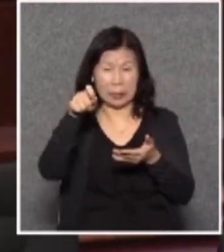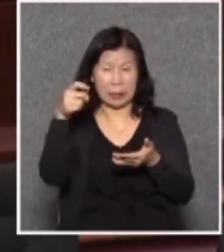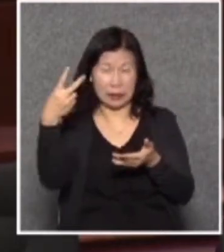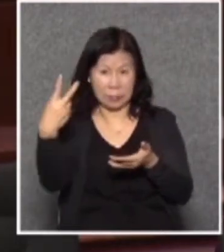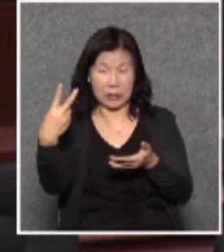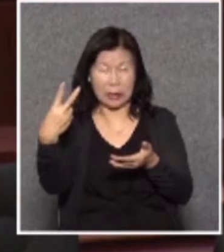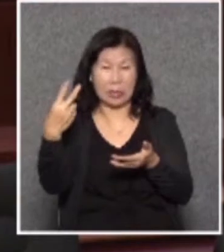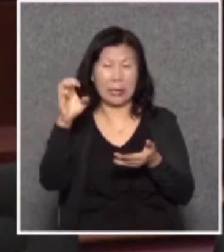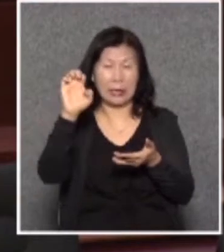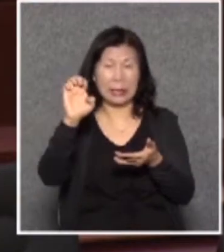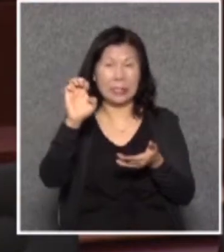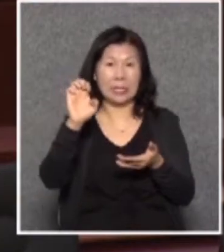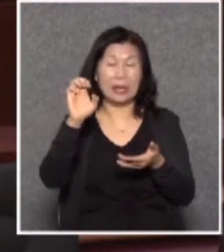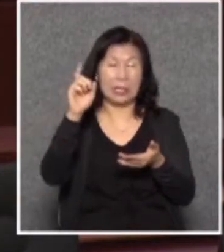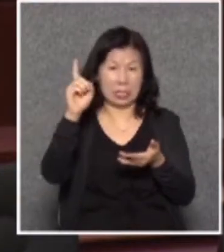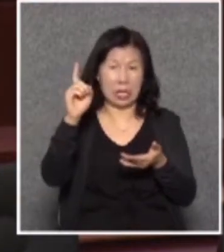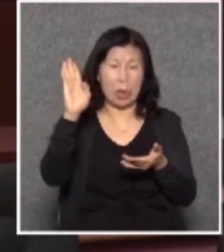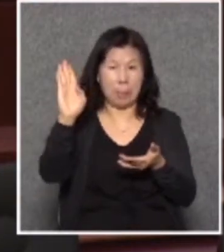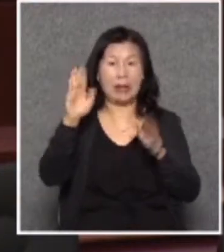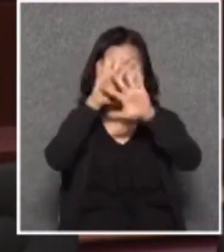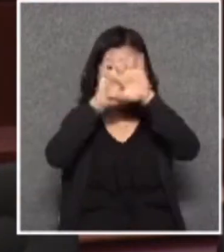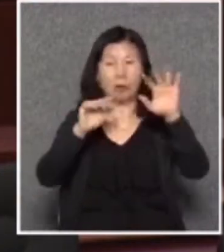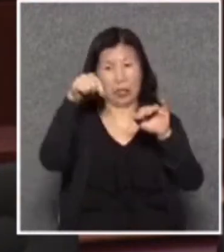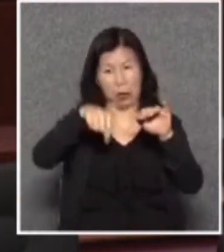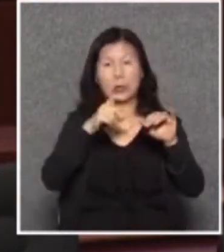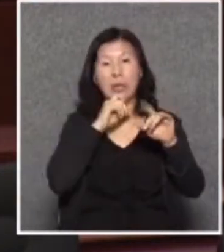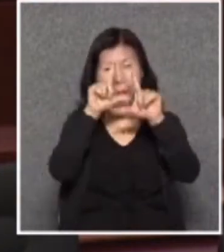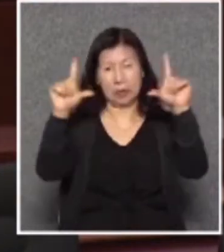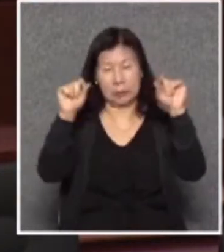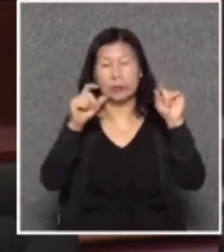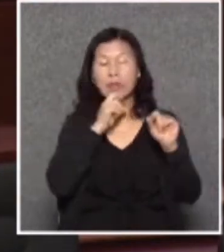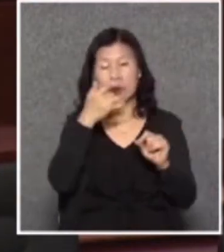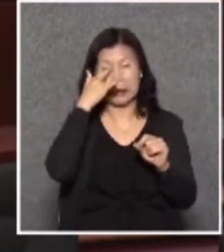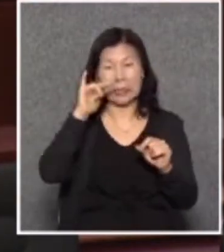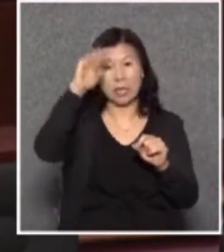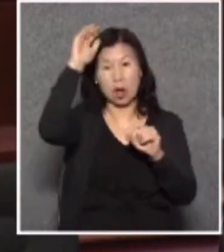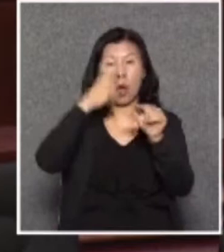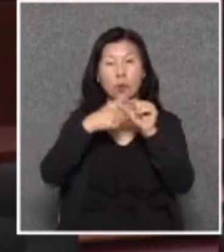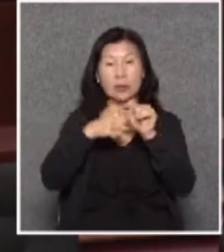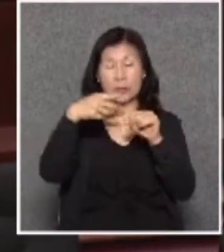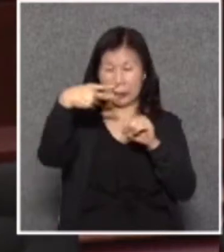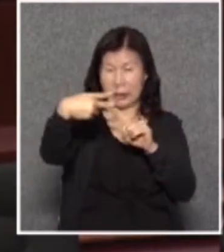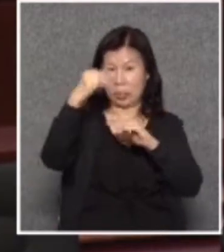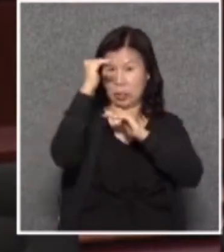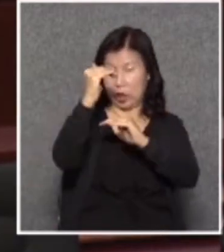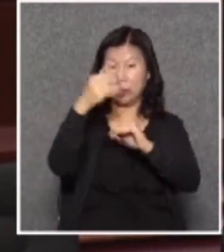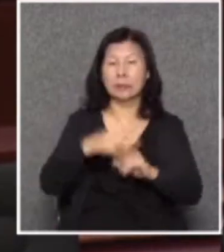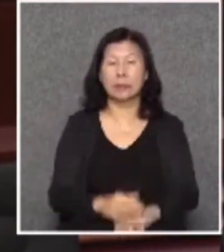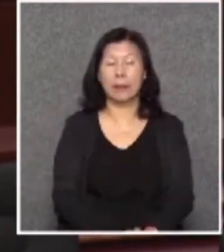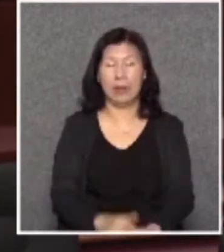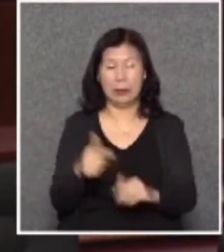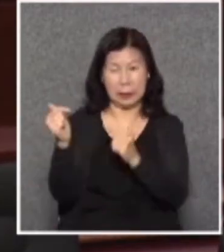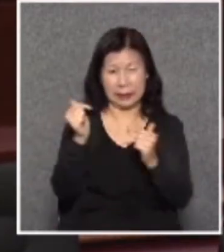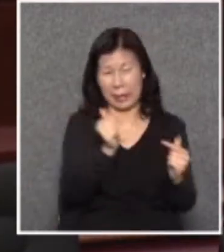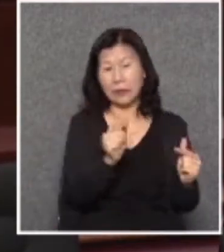334.edb 那些網址裏面。新學制中期檢討的第二個階段正是繼續